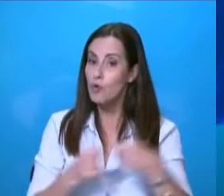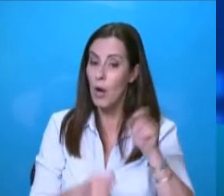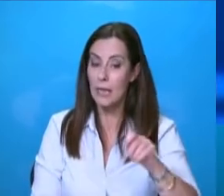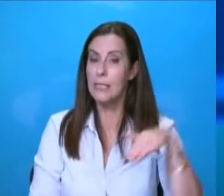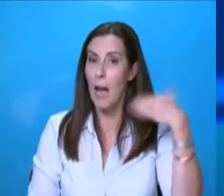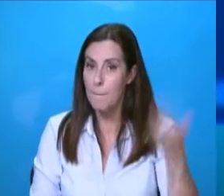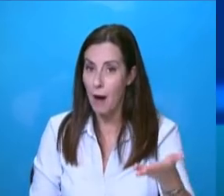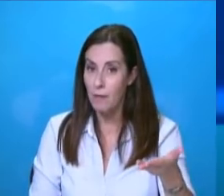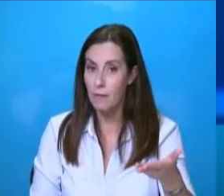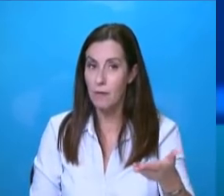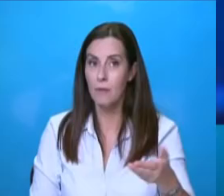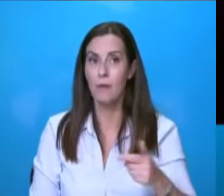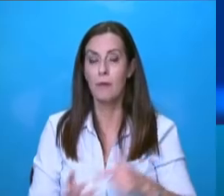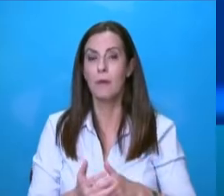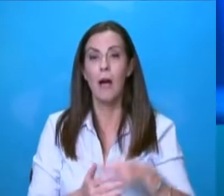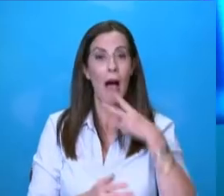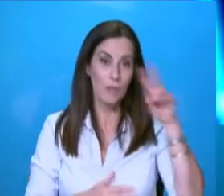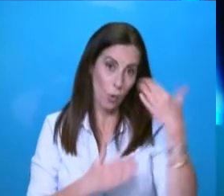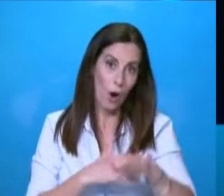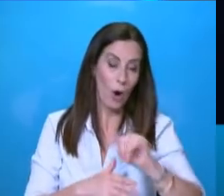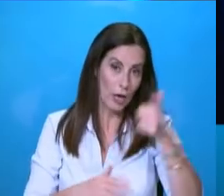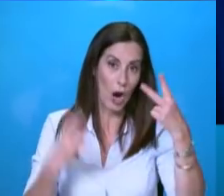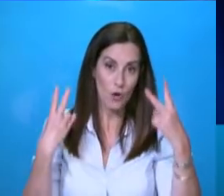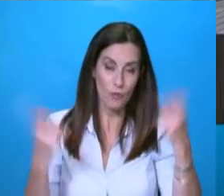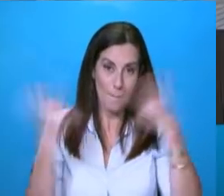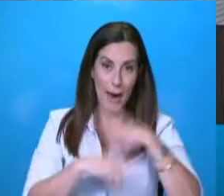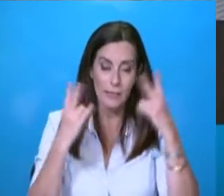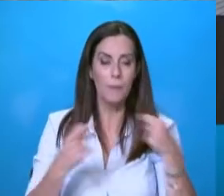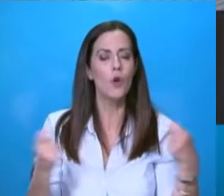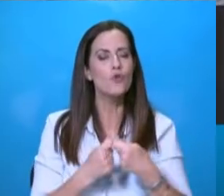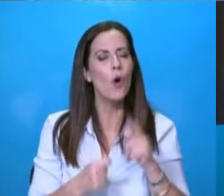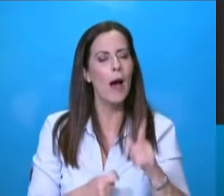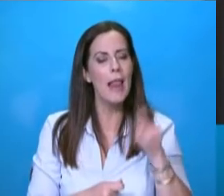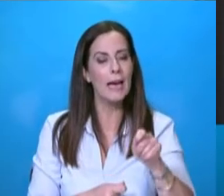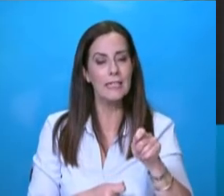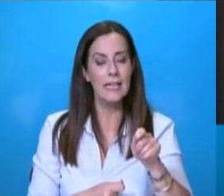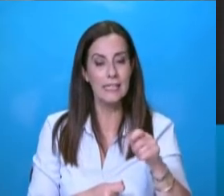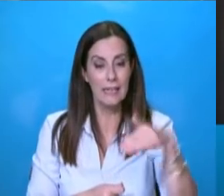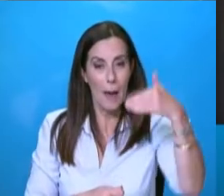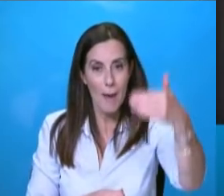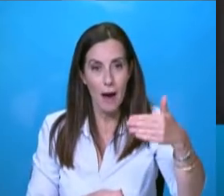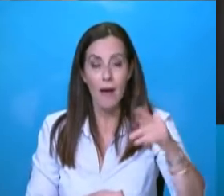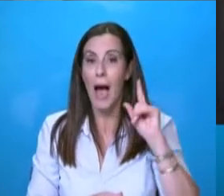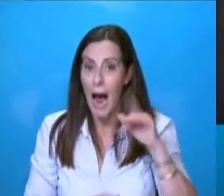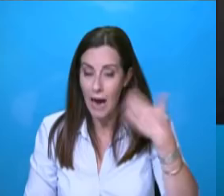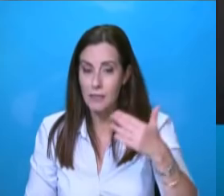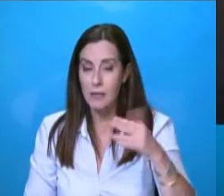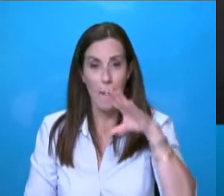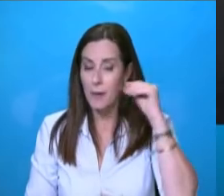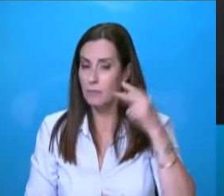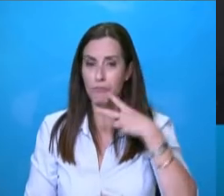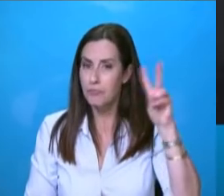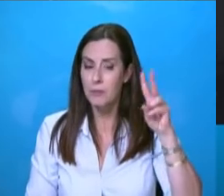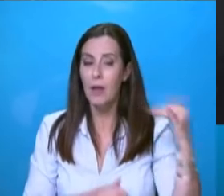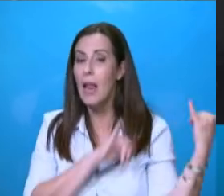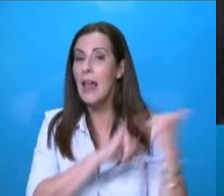הבאה. ההבטחה האחרונה ואולי החשובה בהסכם נוגעת דווקא לכנסת ה-23. אז מתחייב אמיר פרץ לשבץ